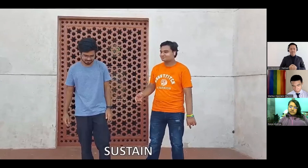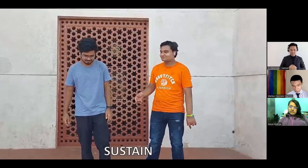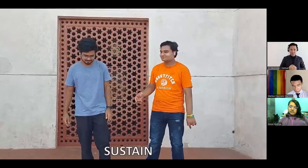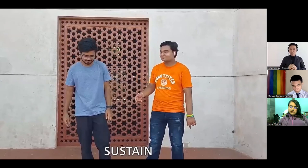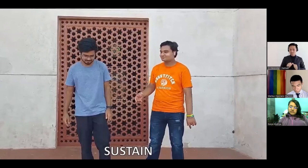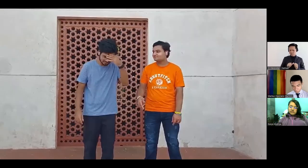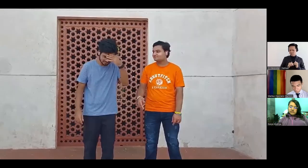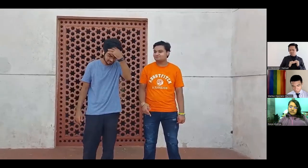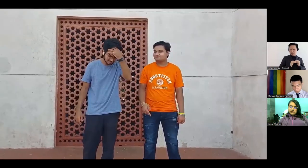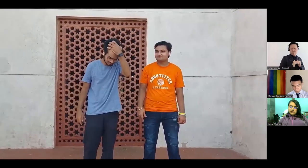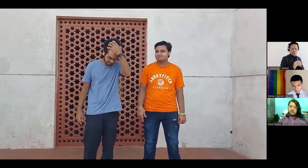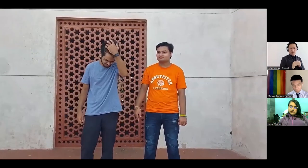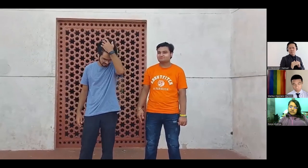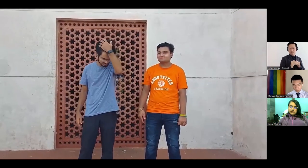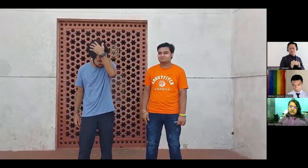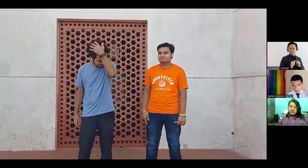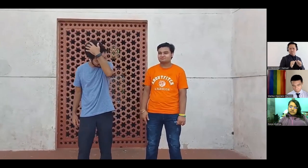ये